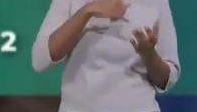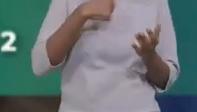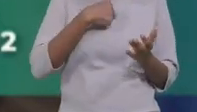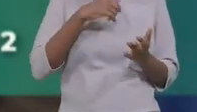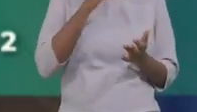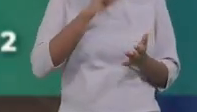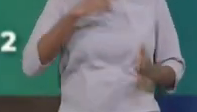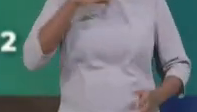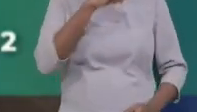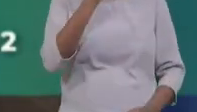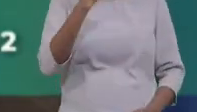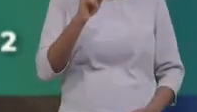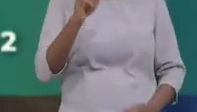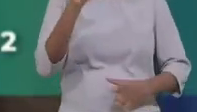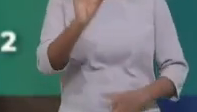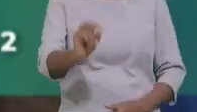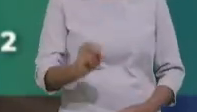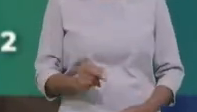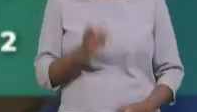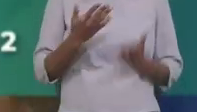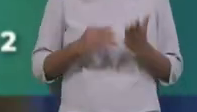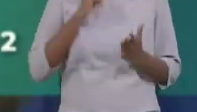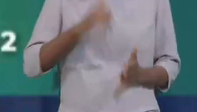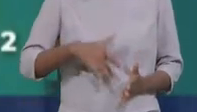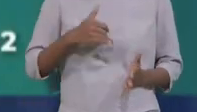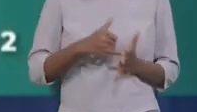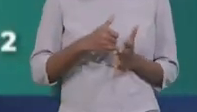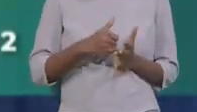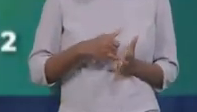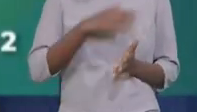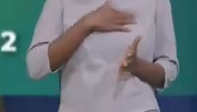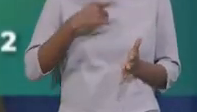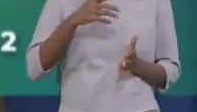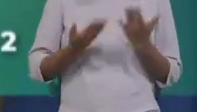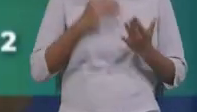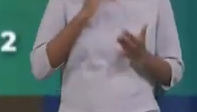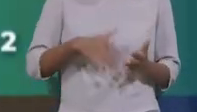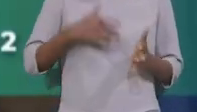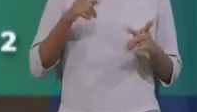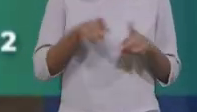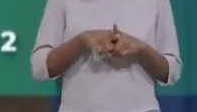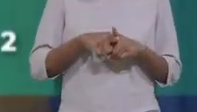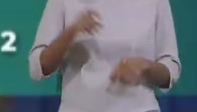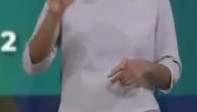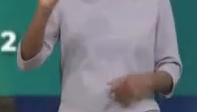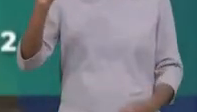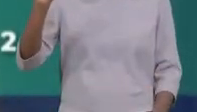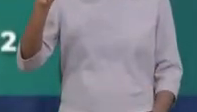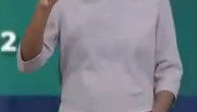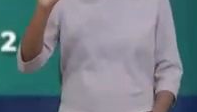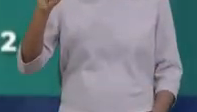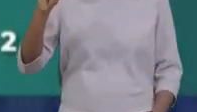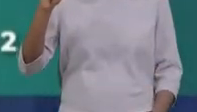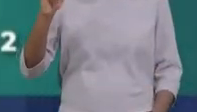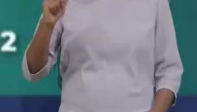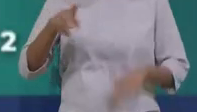à mon sujet, est-ce que je mens? Tu peux ne pas le sentir, tu ne peux ne pas ressentir comme Samson